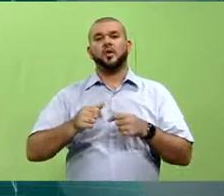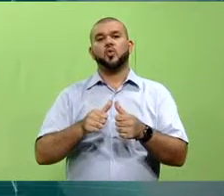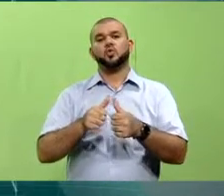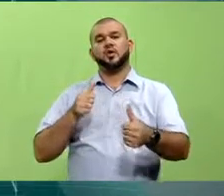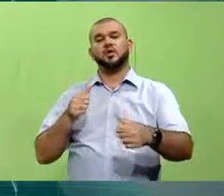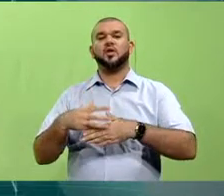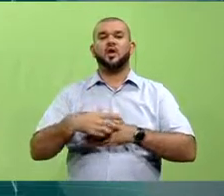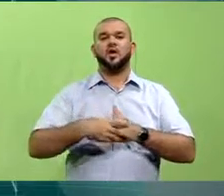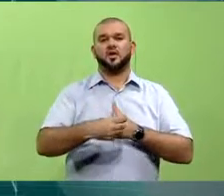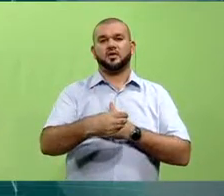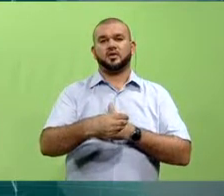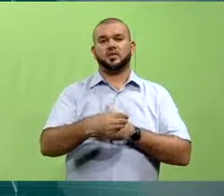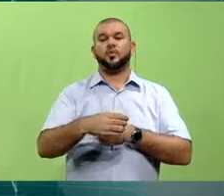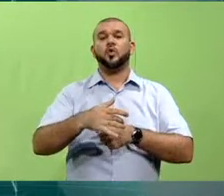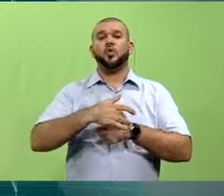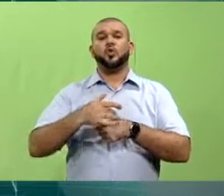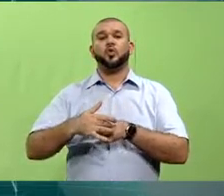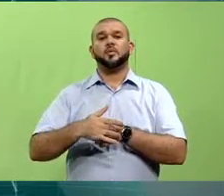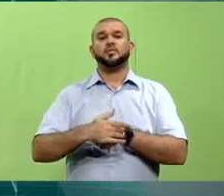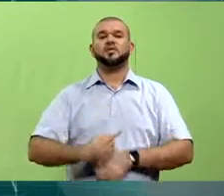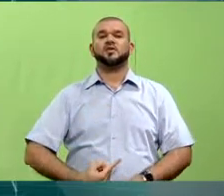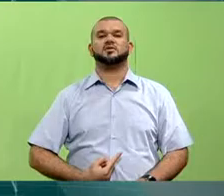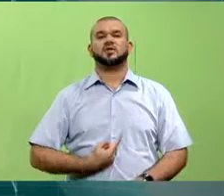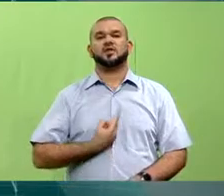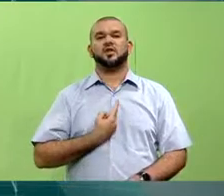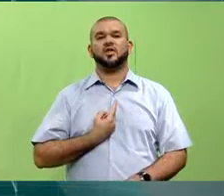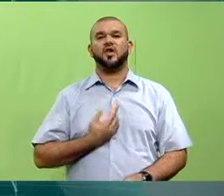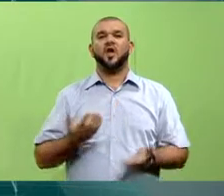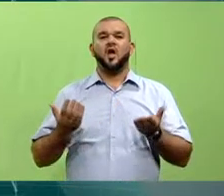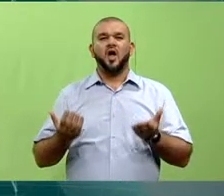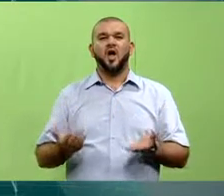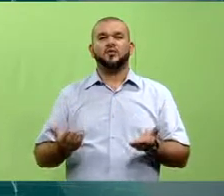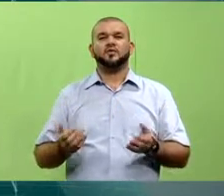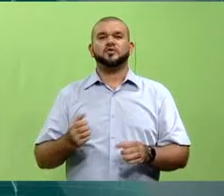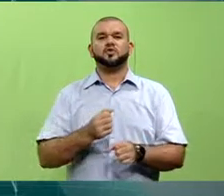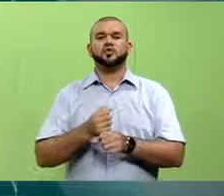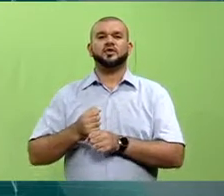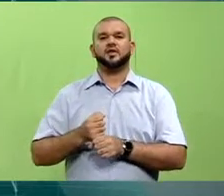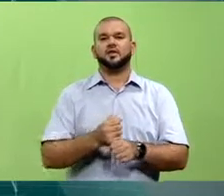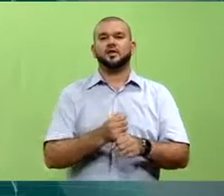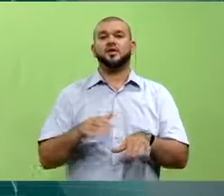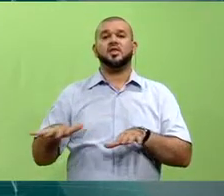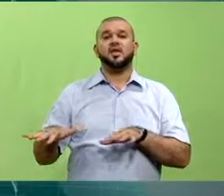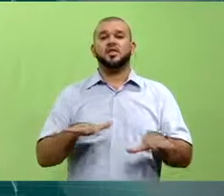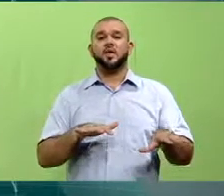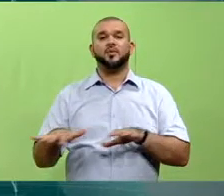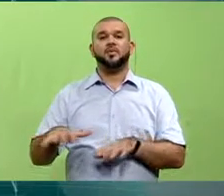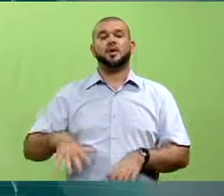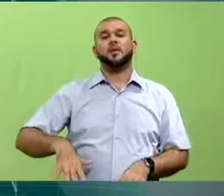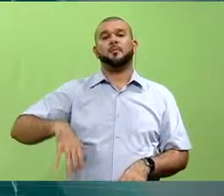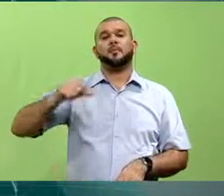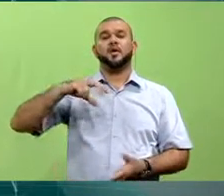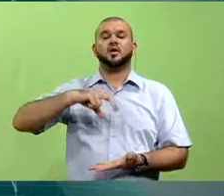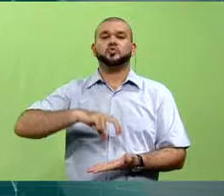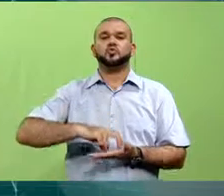Ülkemizde de hissedilen hafif şiddetteki depremin merkez üssü Adana açıkları olarak açıklandı.